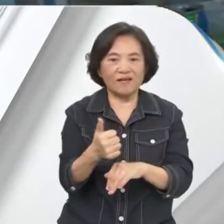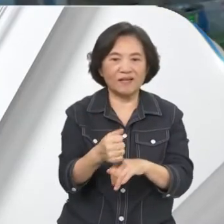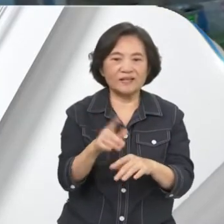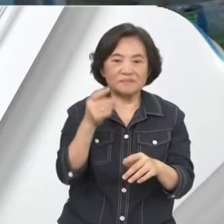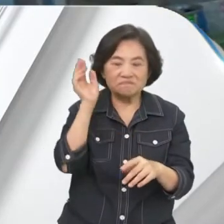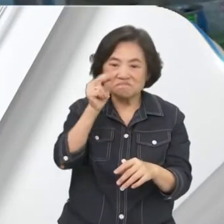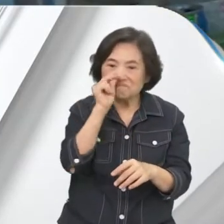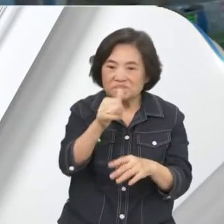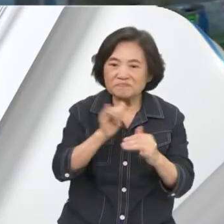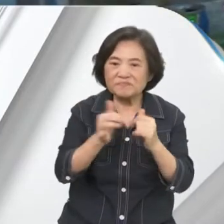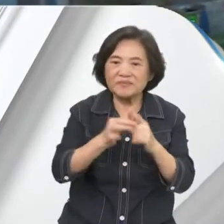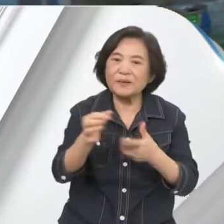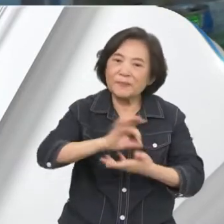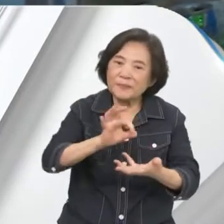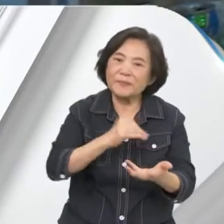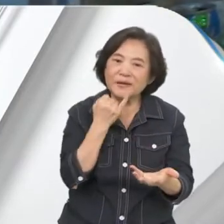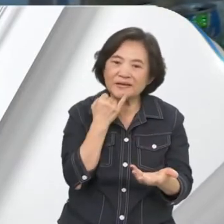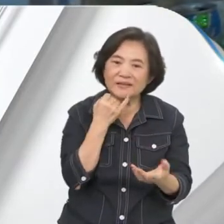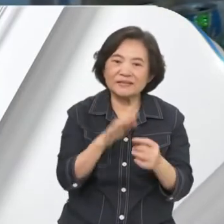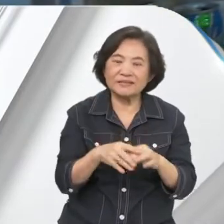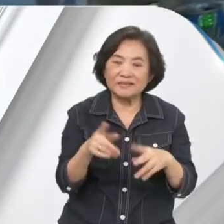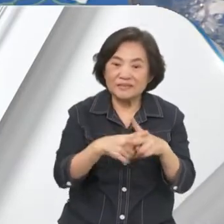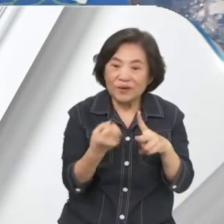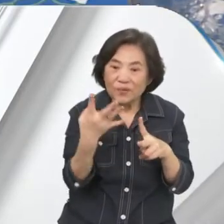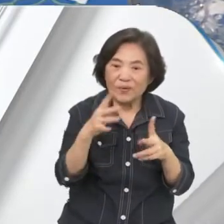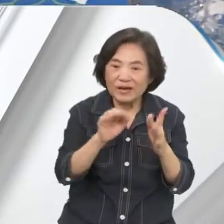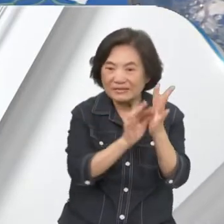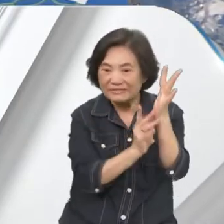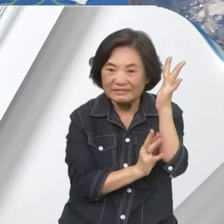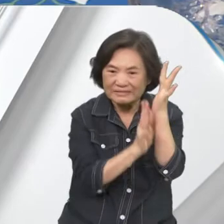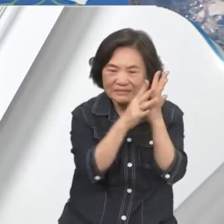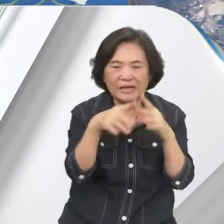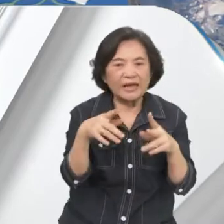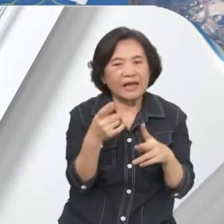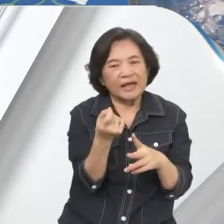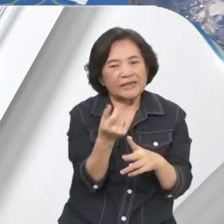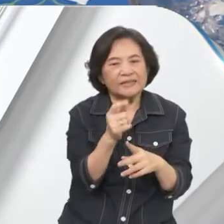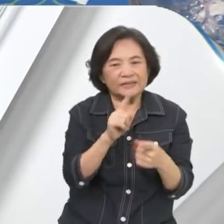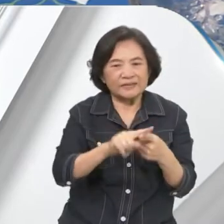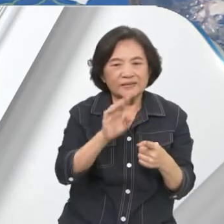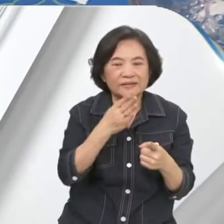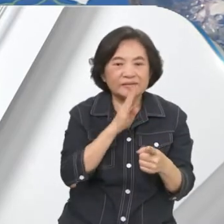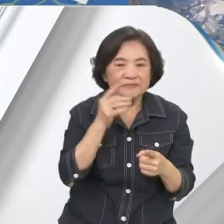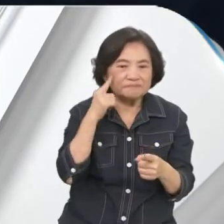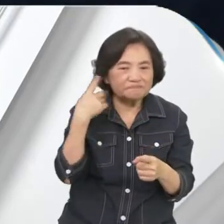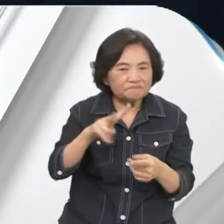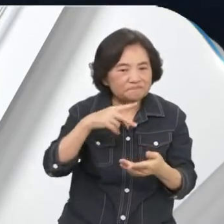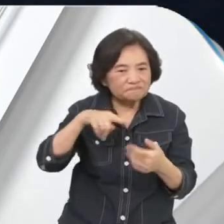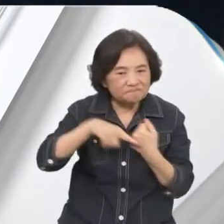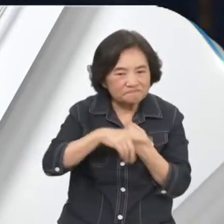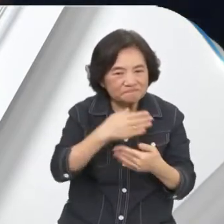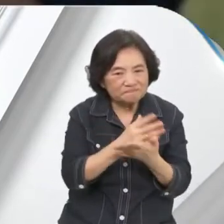变作特殊的沙棘产品。用的一七发的藤的量虽然唔多，不过要用行得多年的研